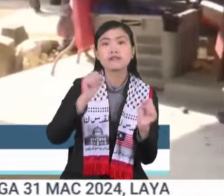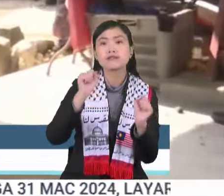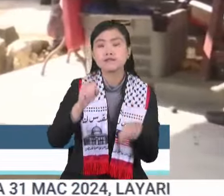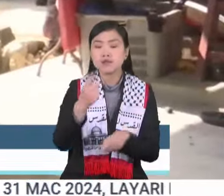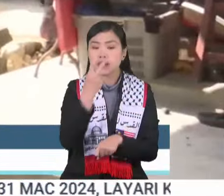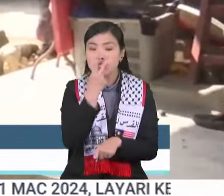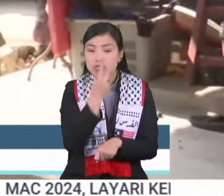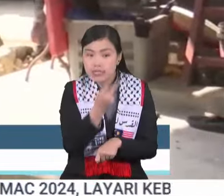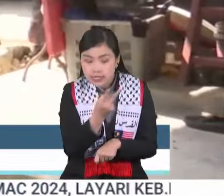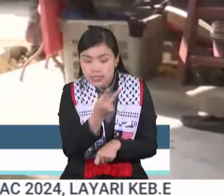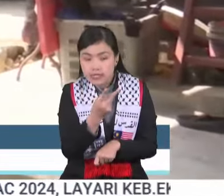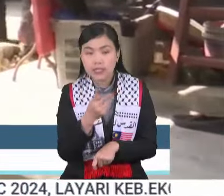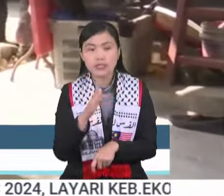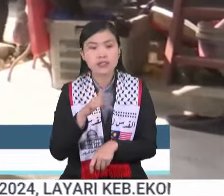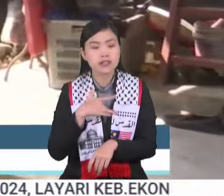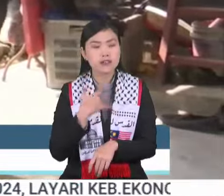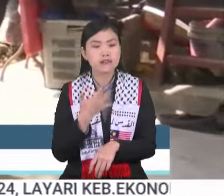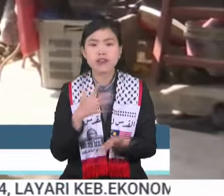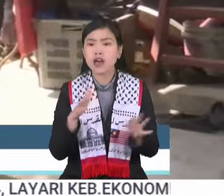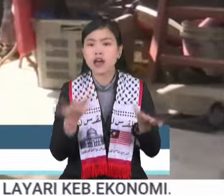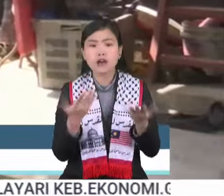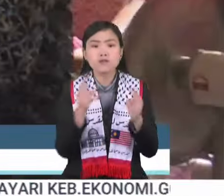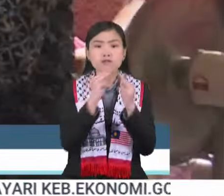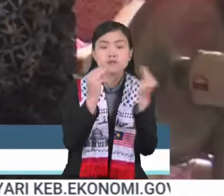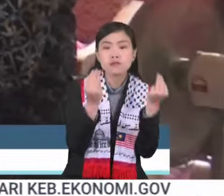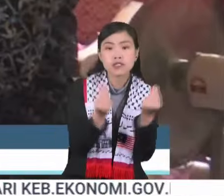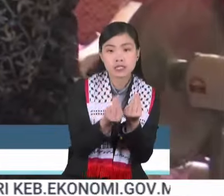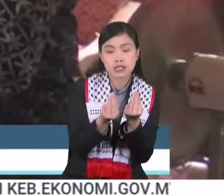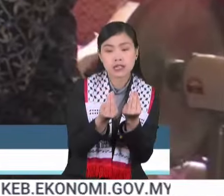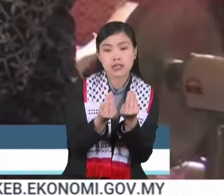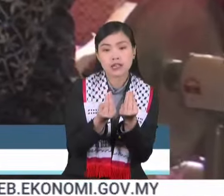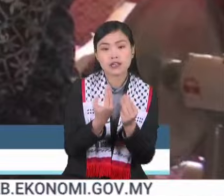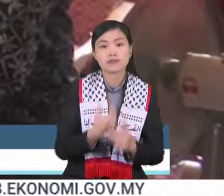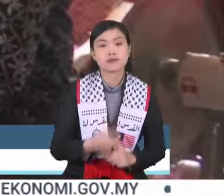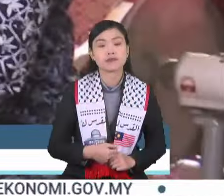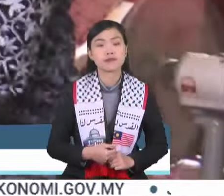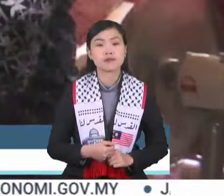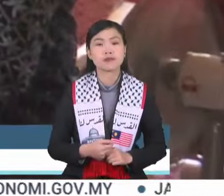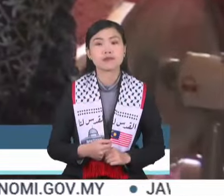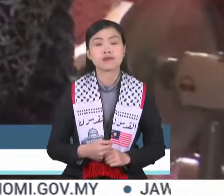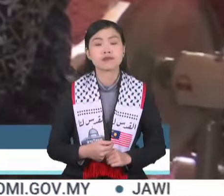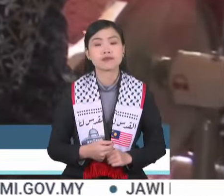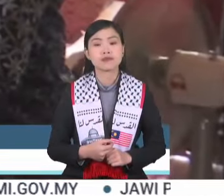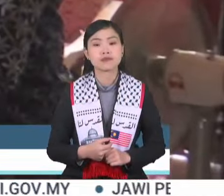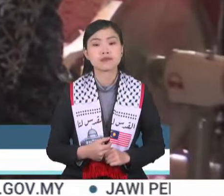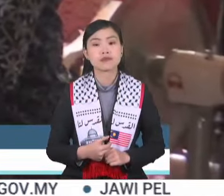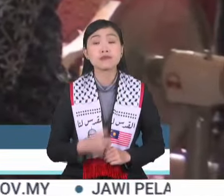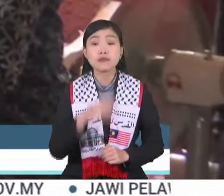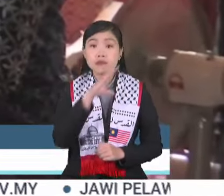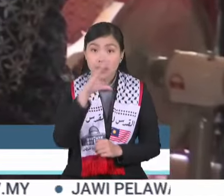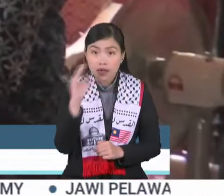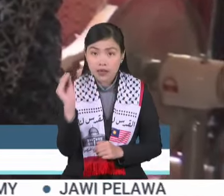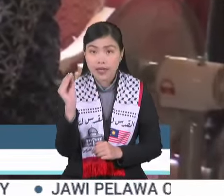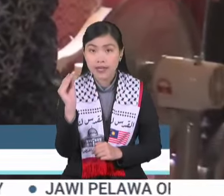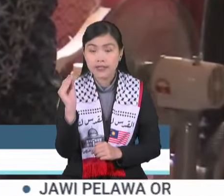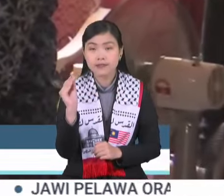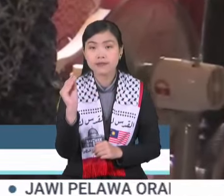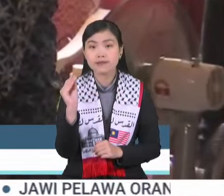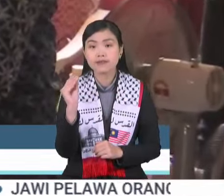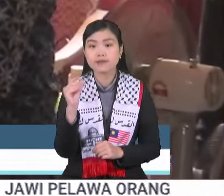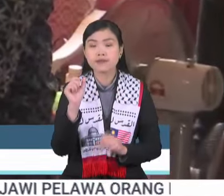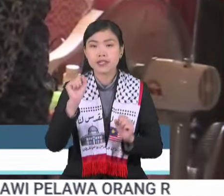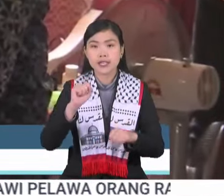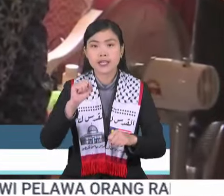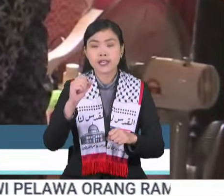kita boleh merasakan nadi masyarakat keadaan yang mereka yang memerlukan dengan ini akan menanamkan